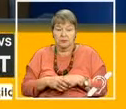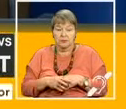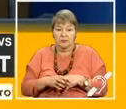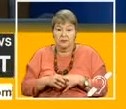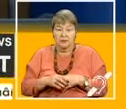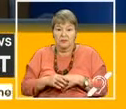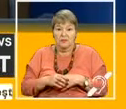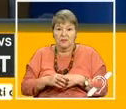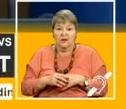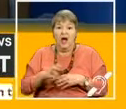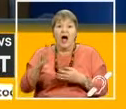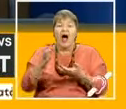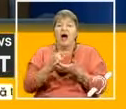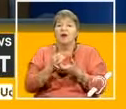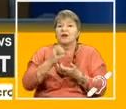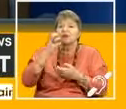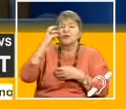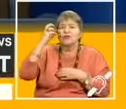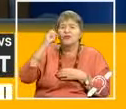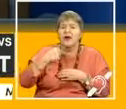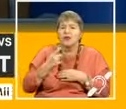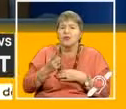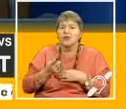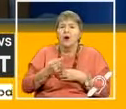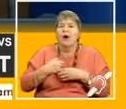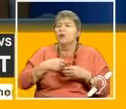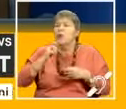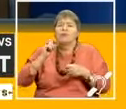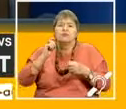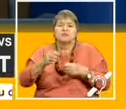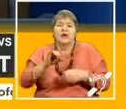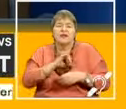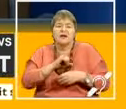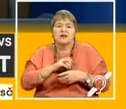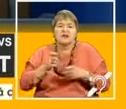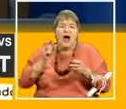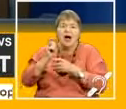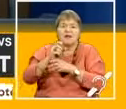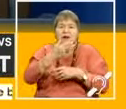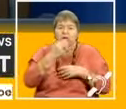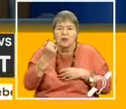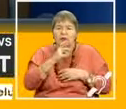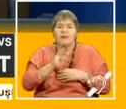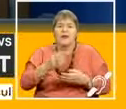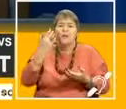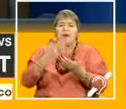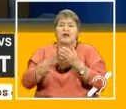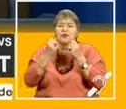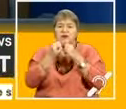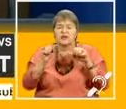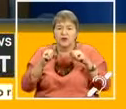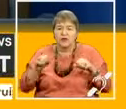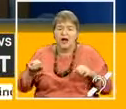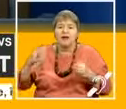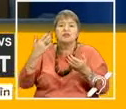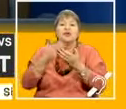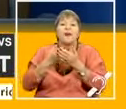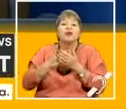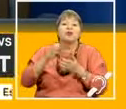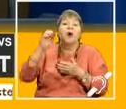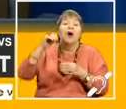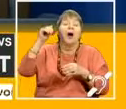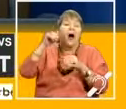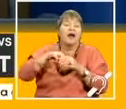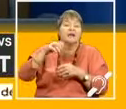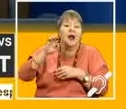Am preluat guvernarea cu un mandat anticorupție, pro-dezvoltare și pro-european.